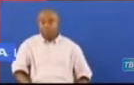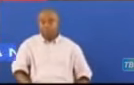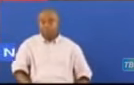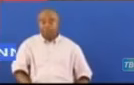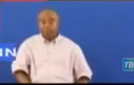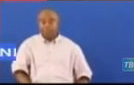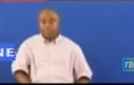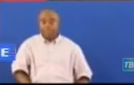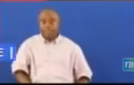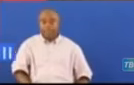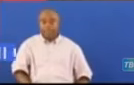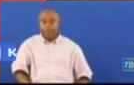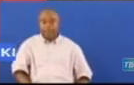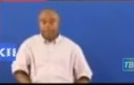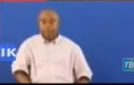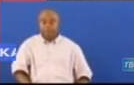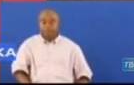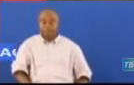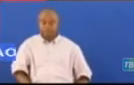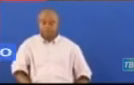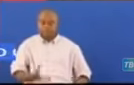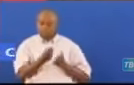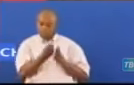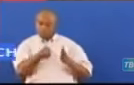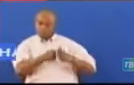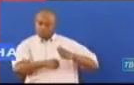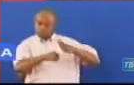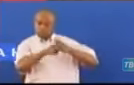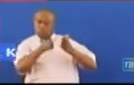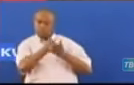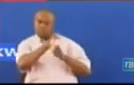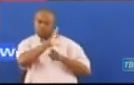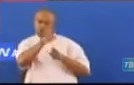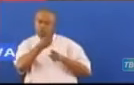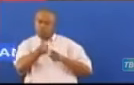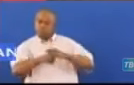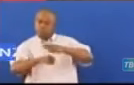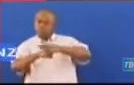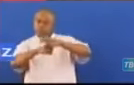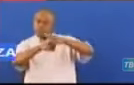nimalize kwa kusema pamoja na kwamba mimi naunga mkono maazimio yote ya bunge yote,